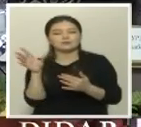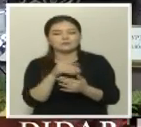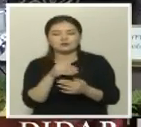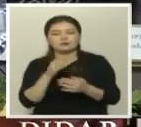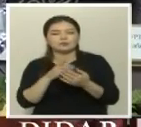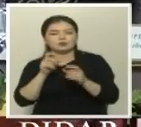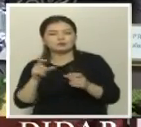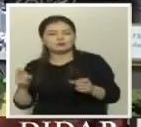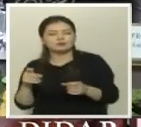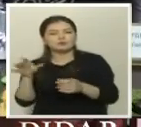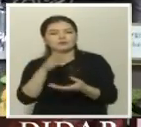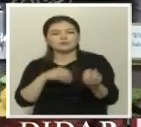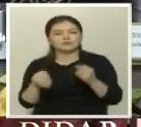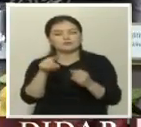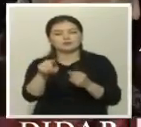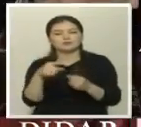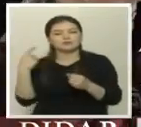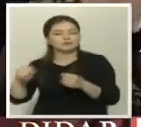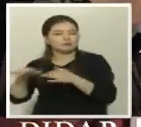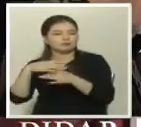и обсудили тему олустан